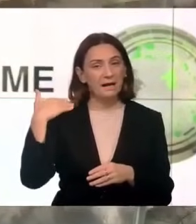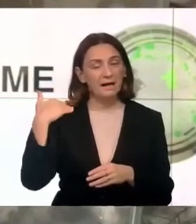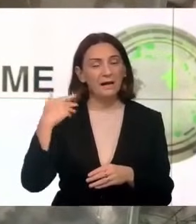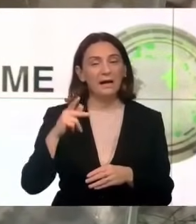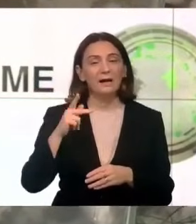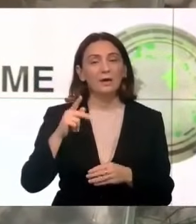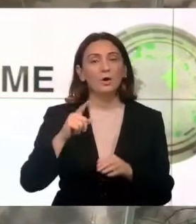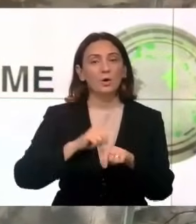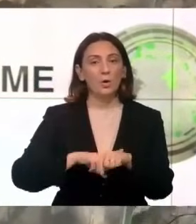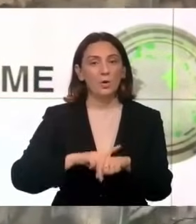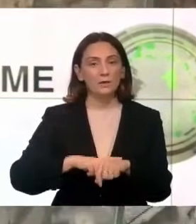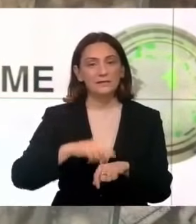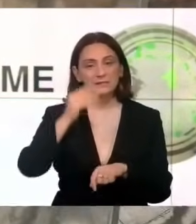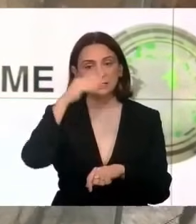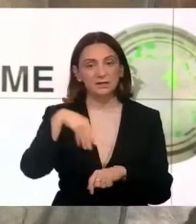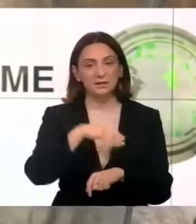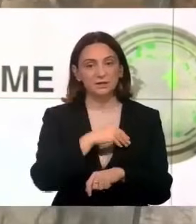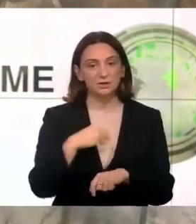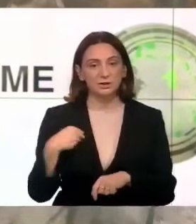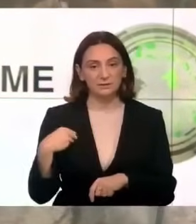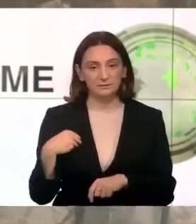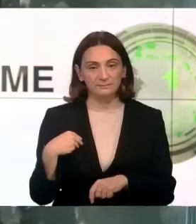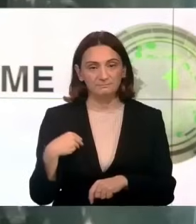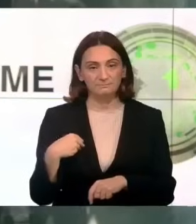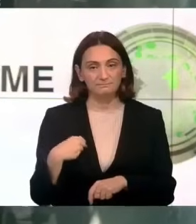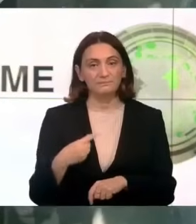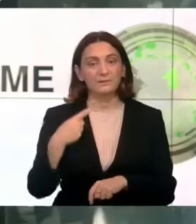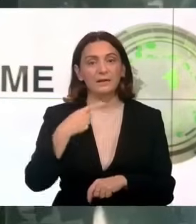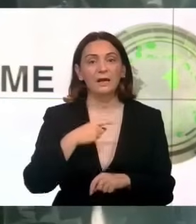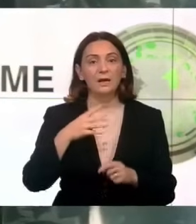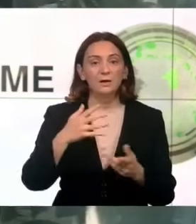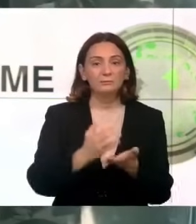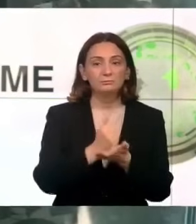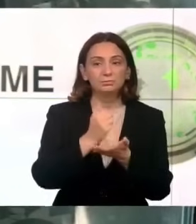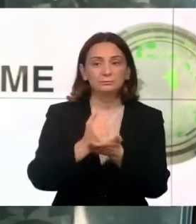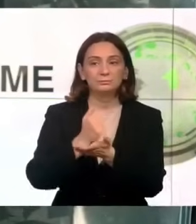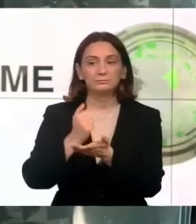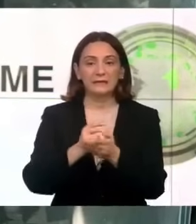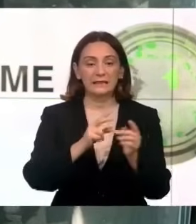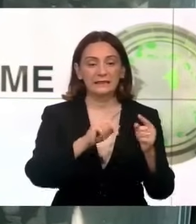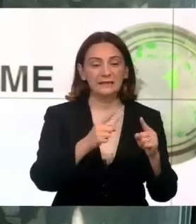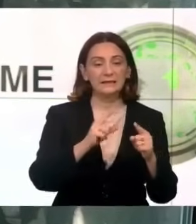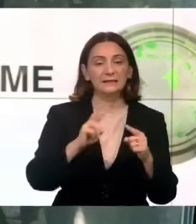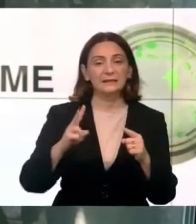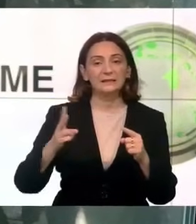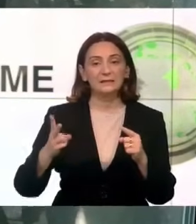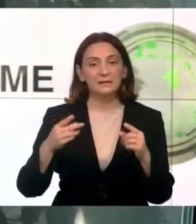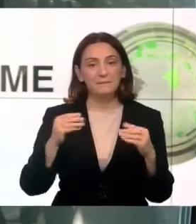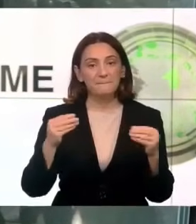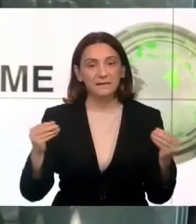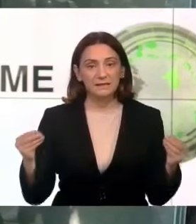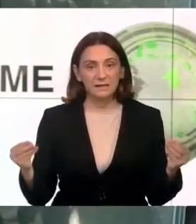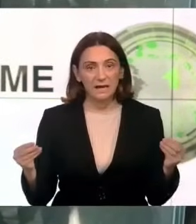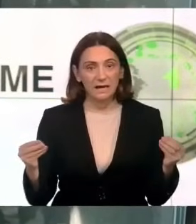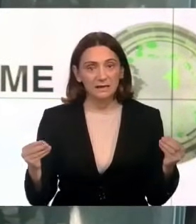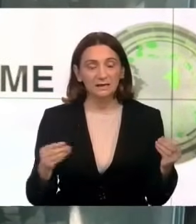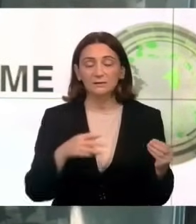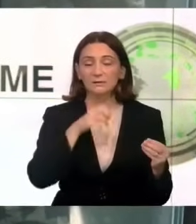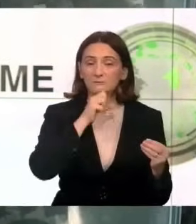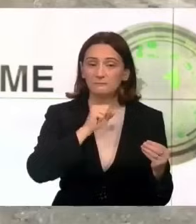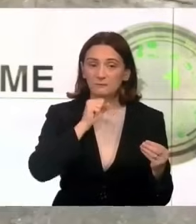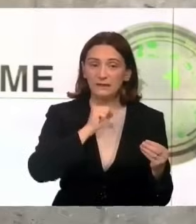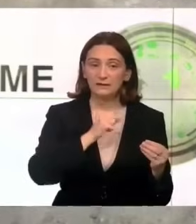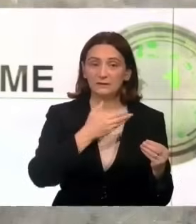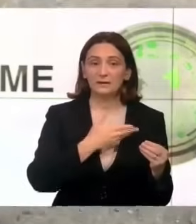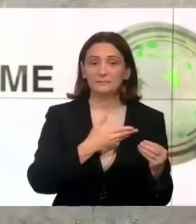dhe tashmë është pjesë e studimit që po kryhet për të nxjerrë dhe më shumë të dhëna. Drejtuesit rajonal për kulturën konfirmojnë se në